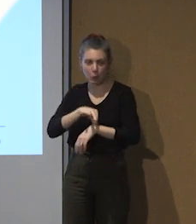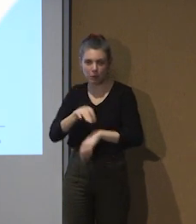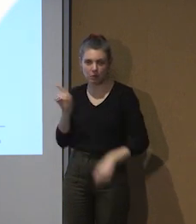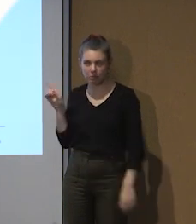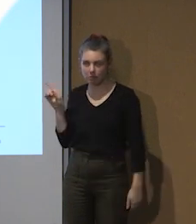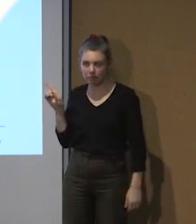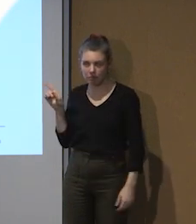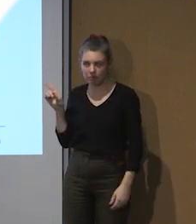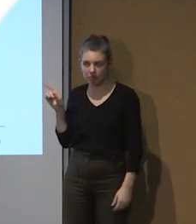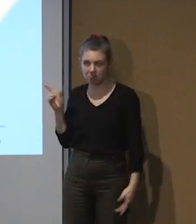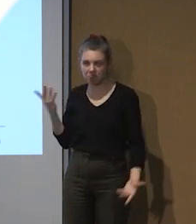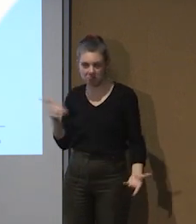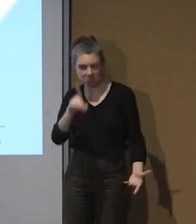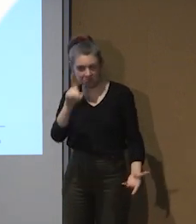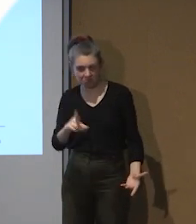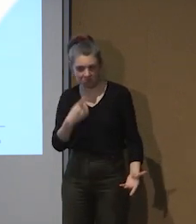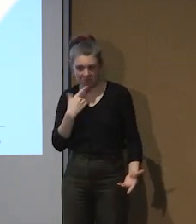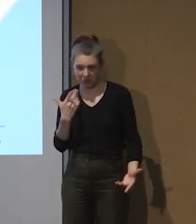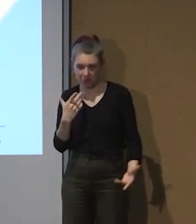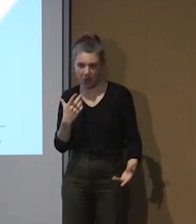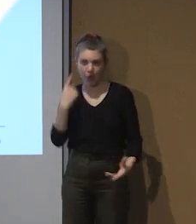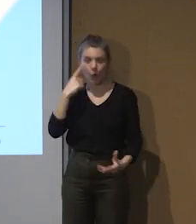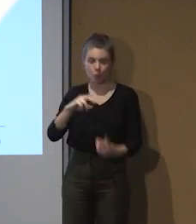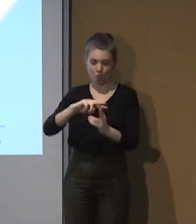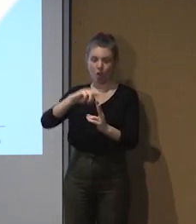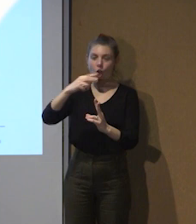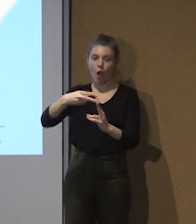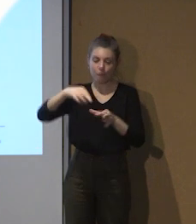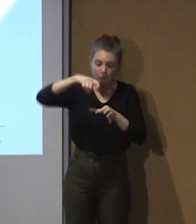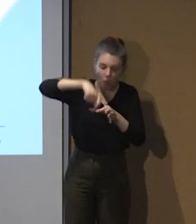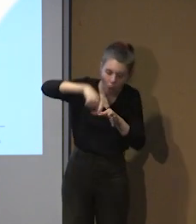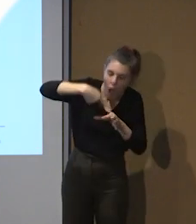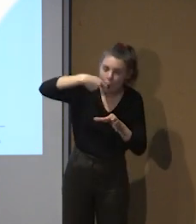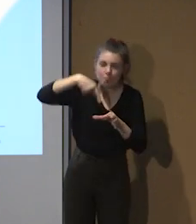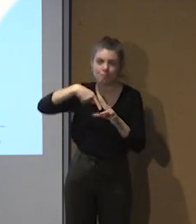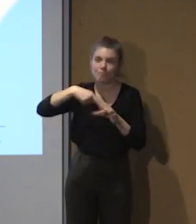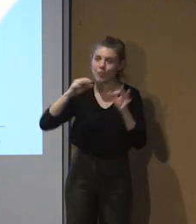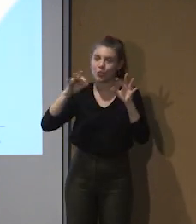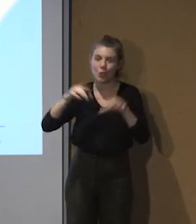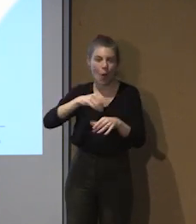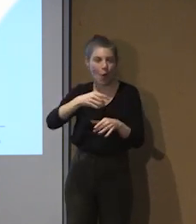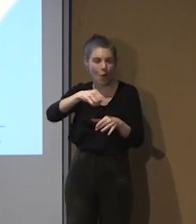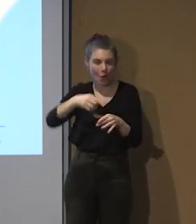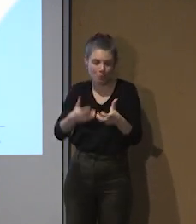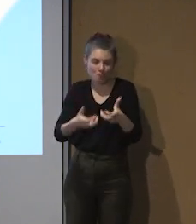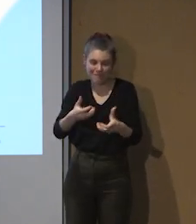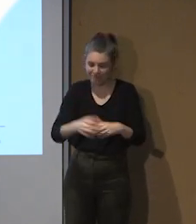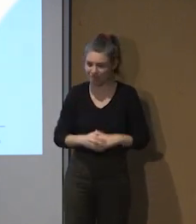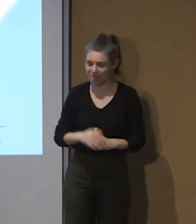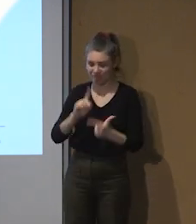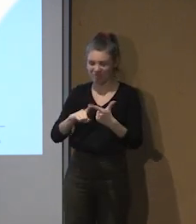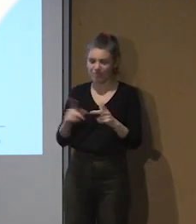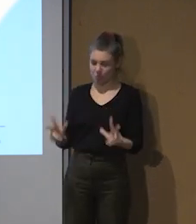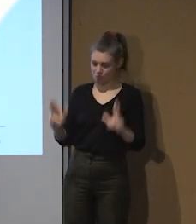Alors, est-ce que c'est le temps de cuisson d'un gros œuf à la coque, la durée d'une page de